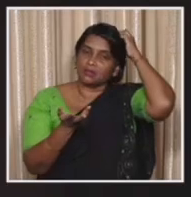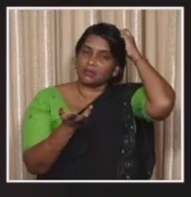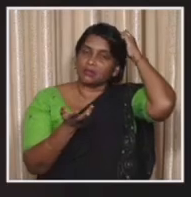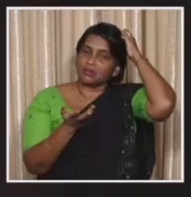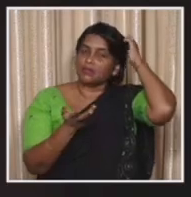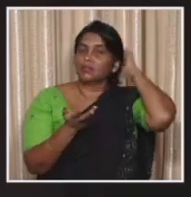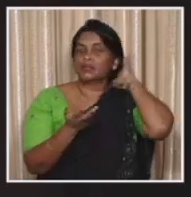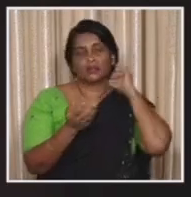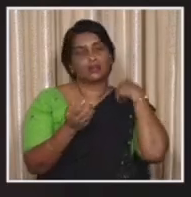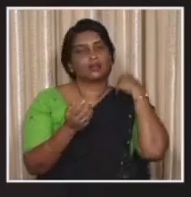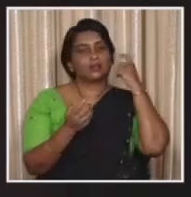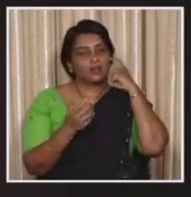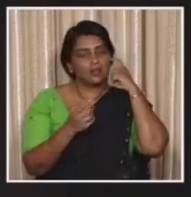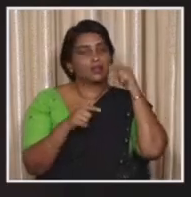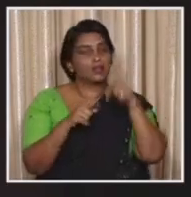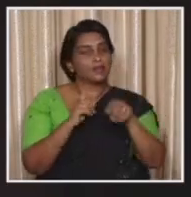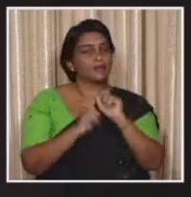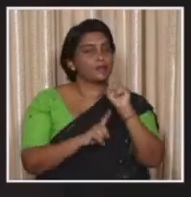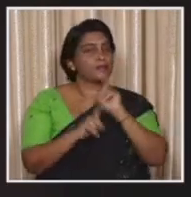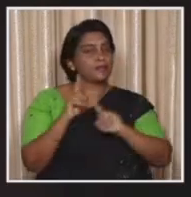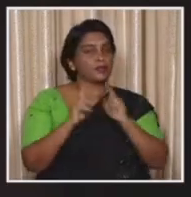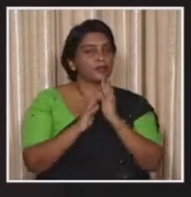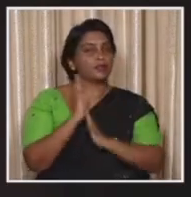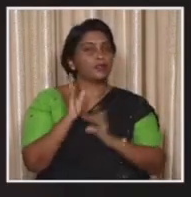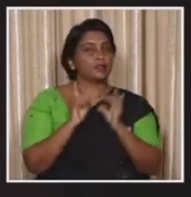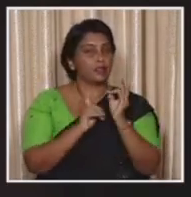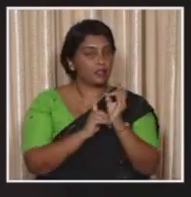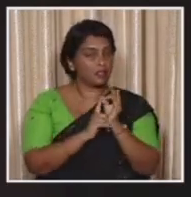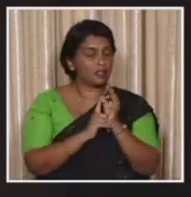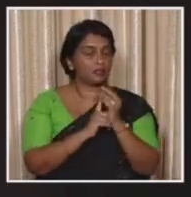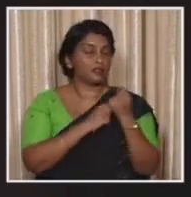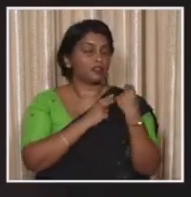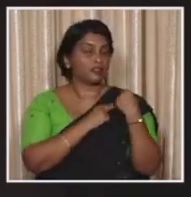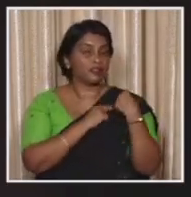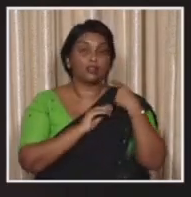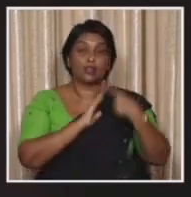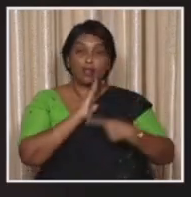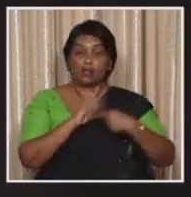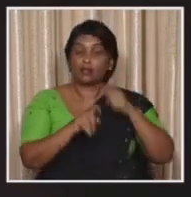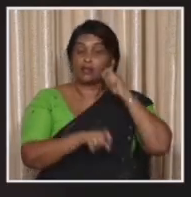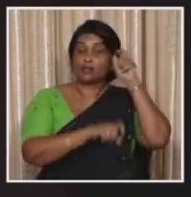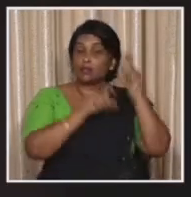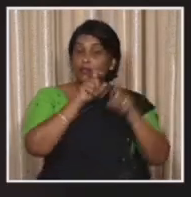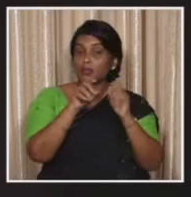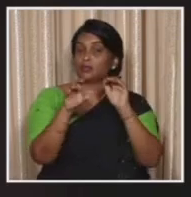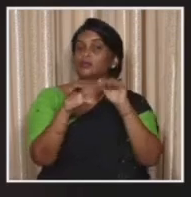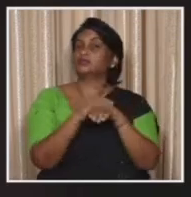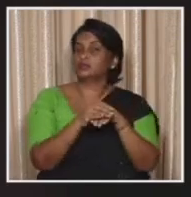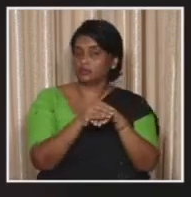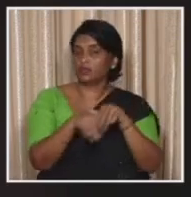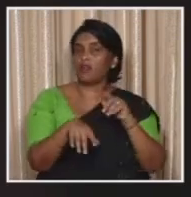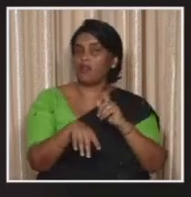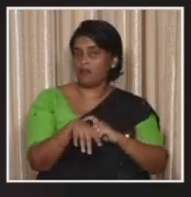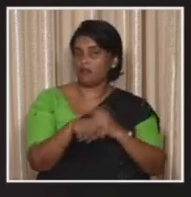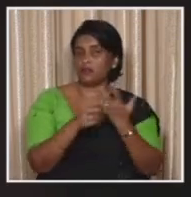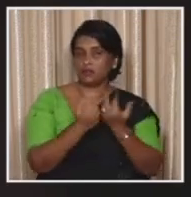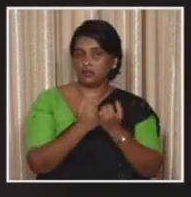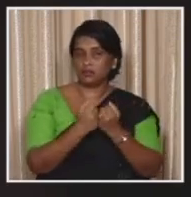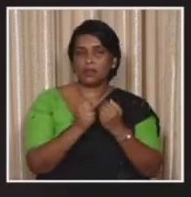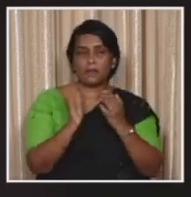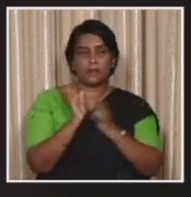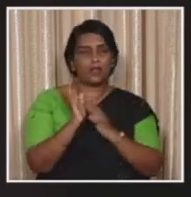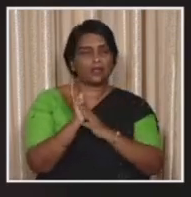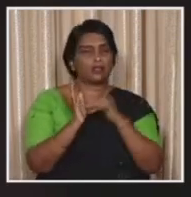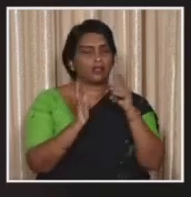ඈ මම හිතනවා මේ පාර්ලිමේන්තු මන්ත්‍රී ධූරයක් කියන්නේ රටේ ජනතාව නියෝජනය කරන්න අවස්ථාවක් ලබා දැන්